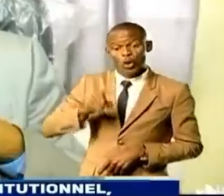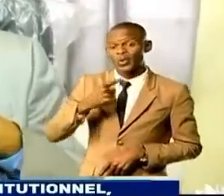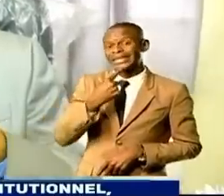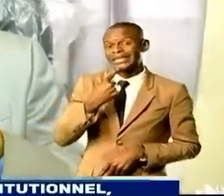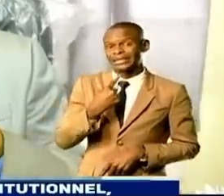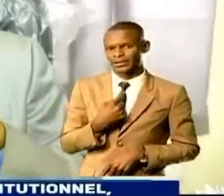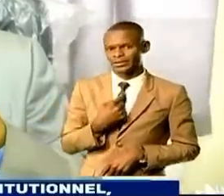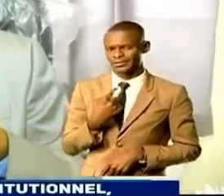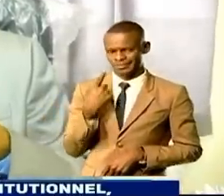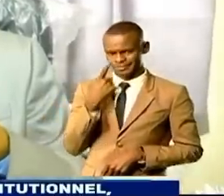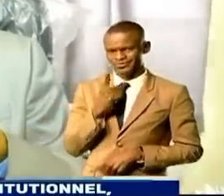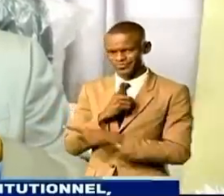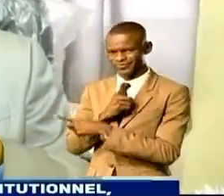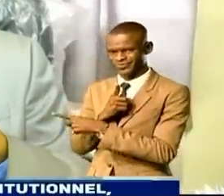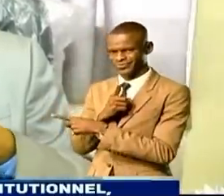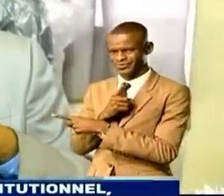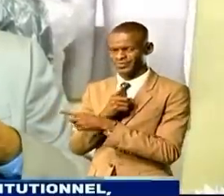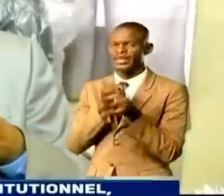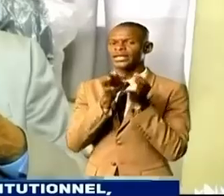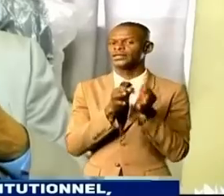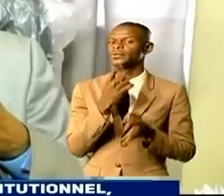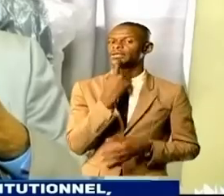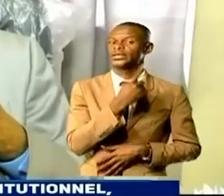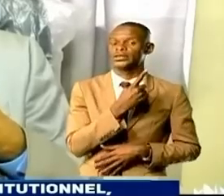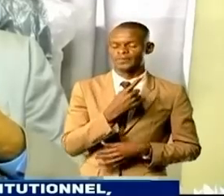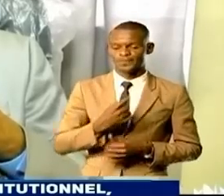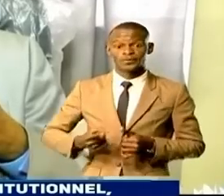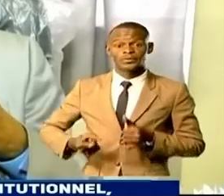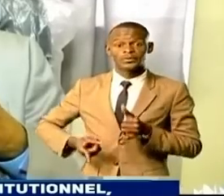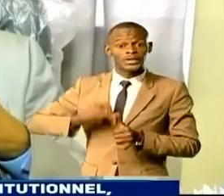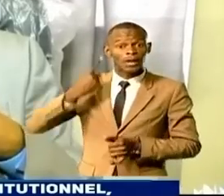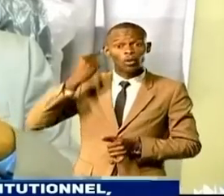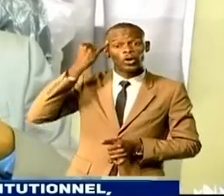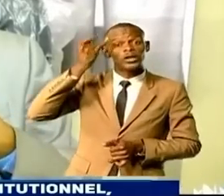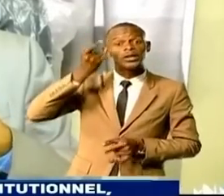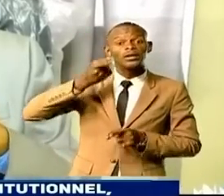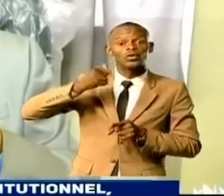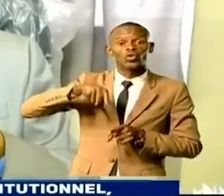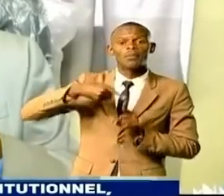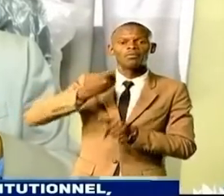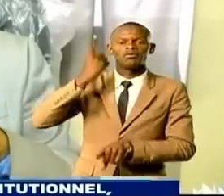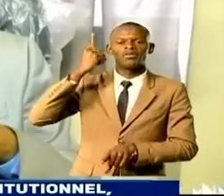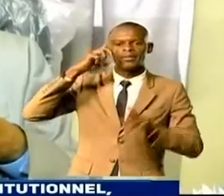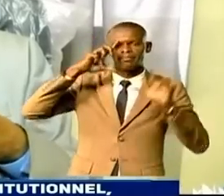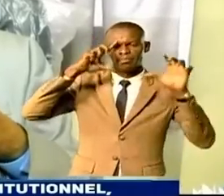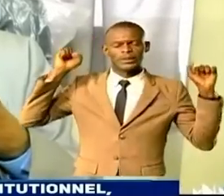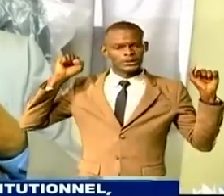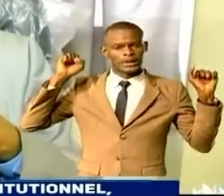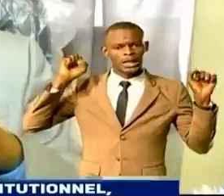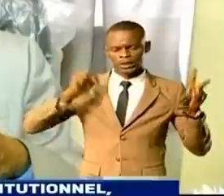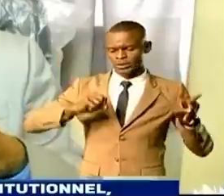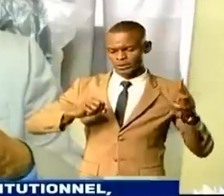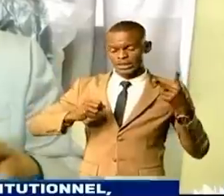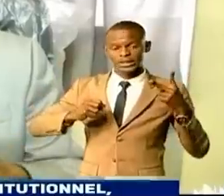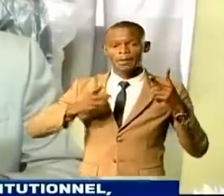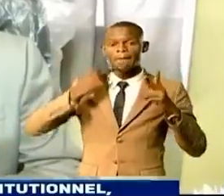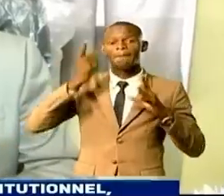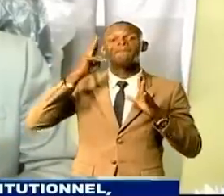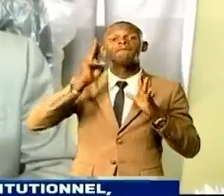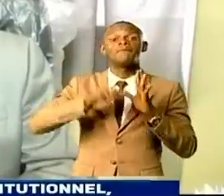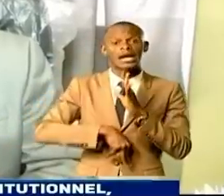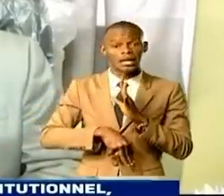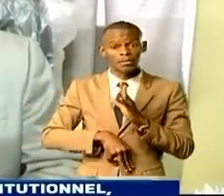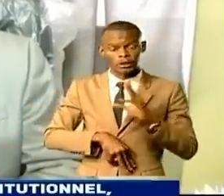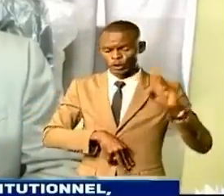Il y a un à l'initiative du président, le deuxième à l'initiative du Parlement, et le troisième à